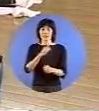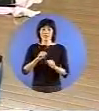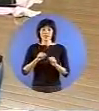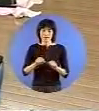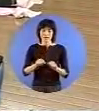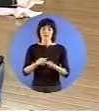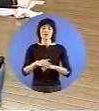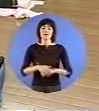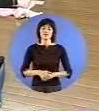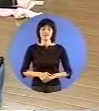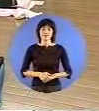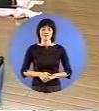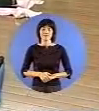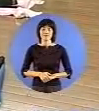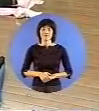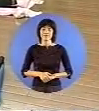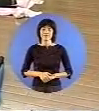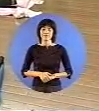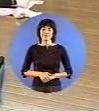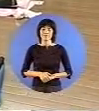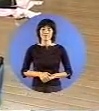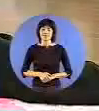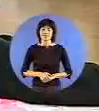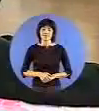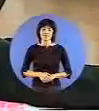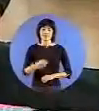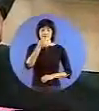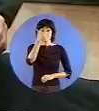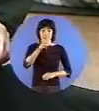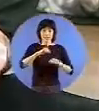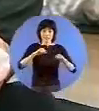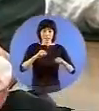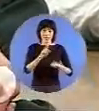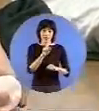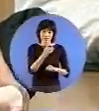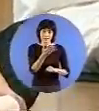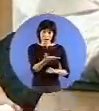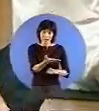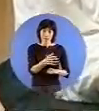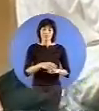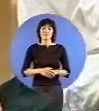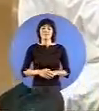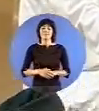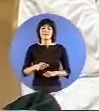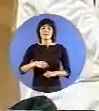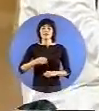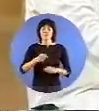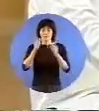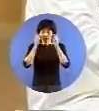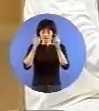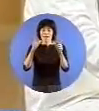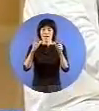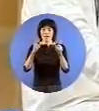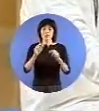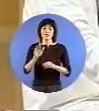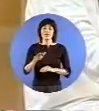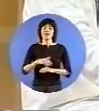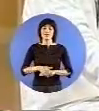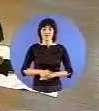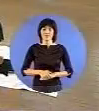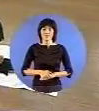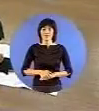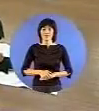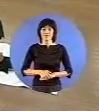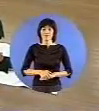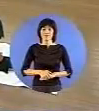うことを主眼に置いとるわけね。 生きがいって何ですか？ 生きがい、はい、だから自分自身をクリエイトすることやと思うわ。